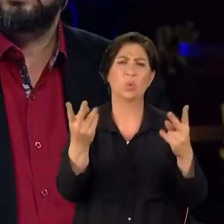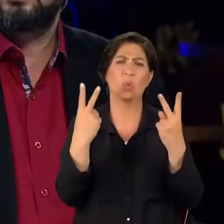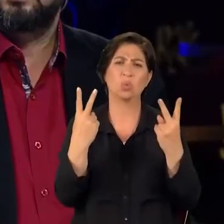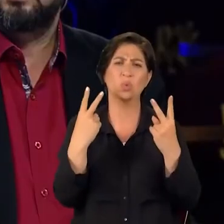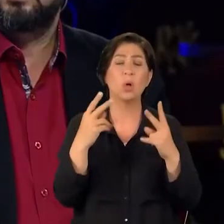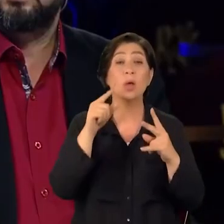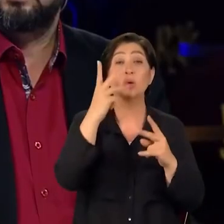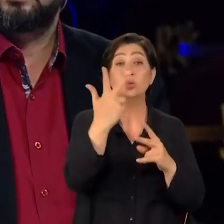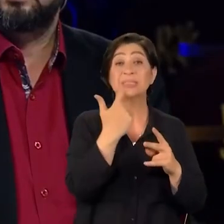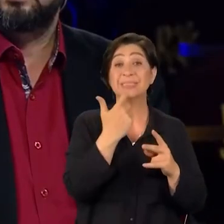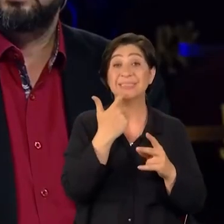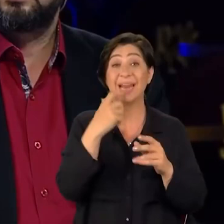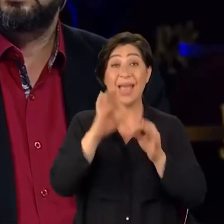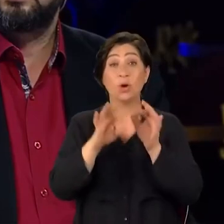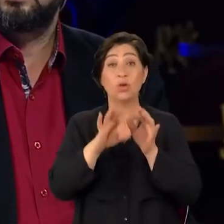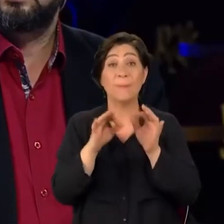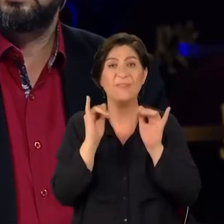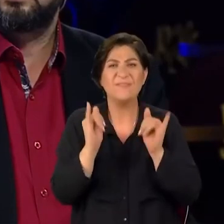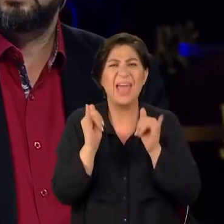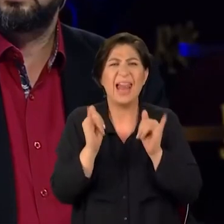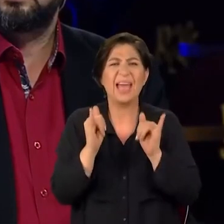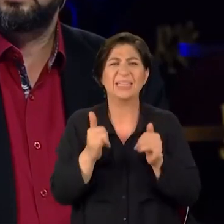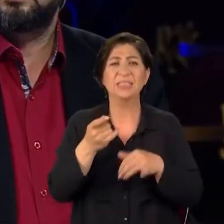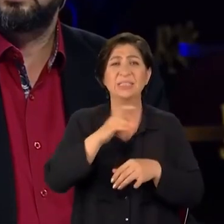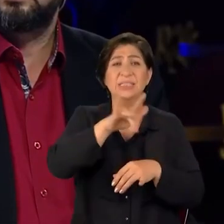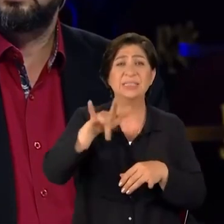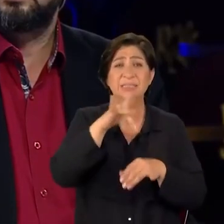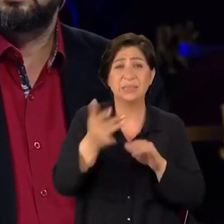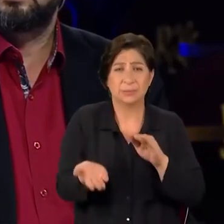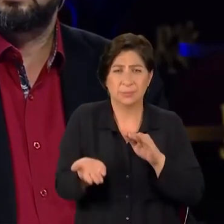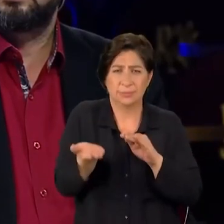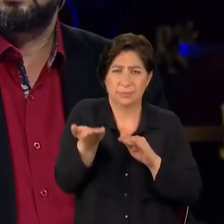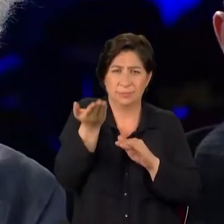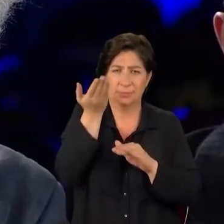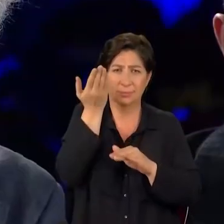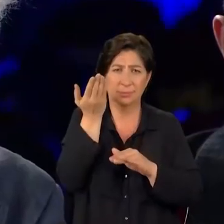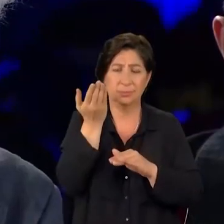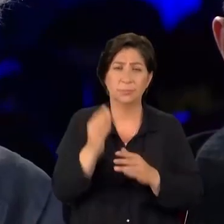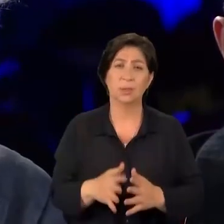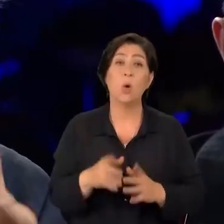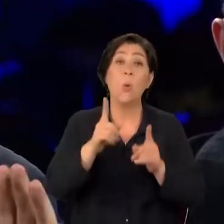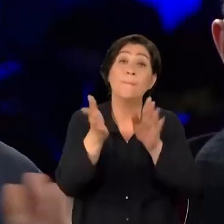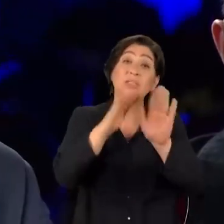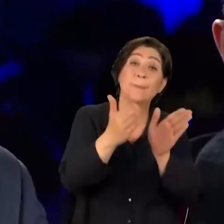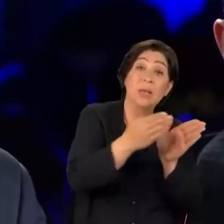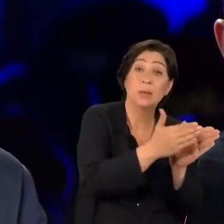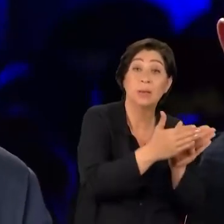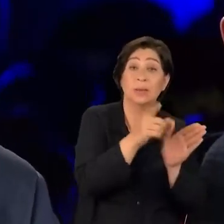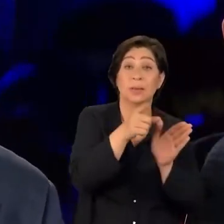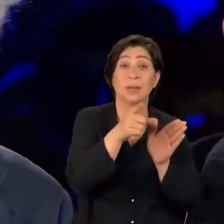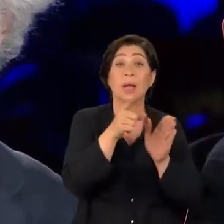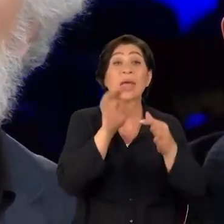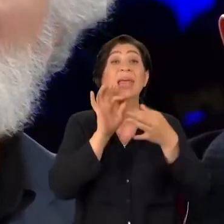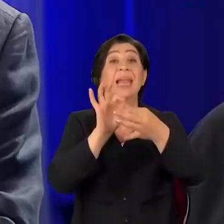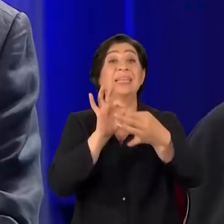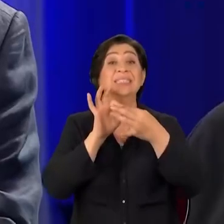yani. 3 yıldır Türkiye'deki ekonomik durum felaket. İşsizlik şimdi oranı artıyor. Yok tabii ki o başka bir boyut. Ama bu başka yani boyut